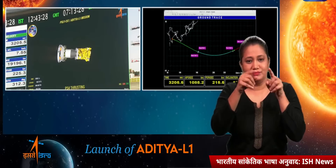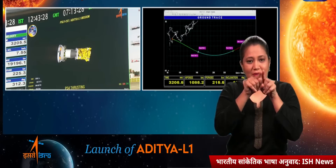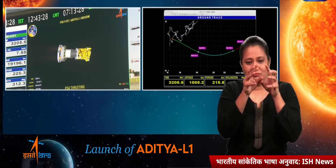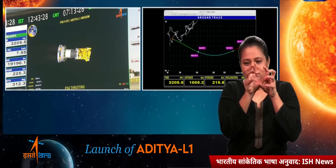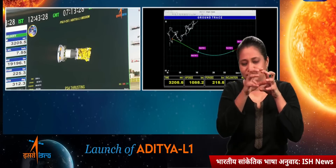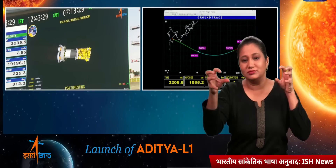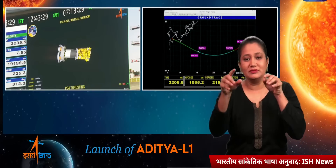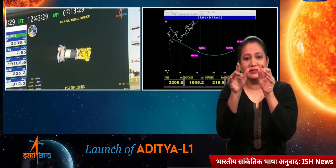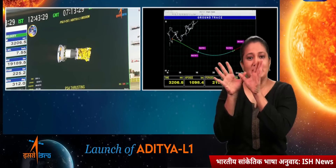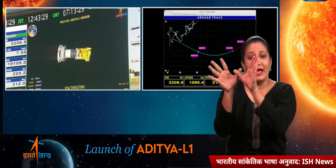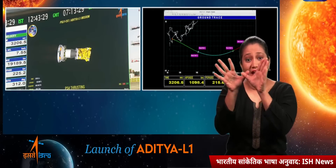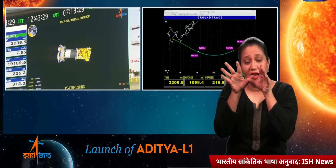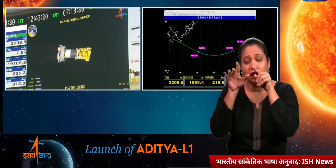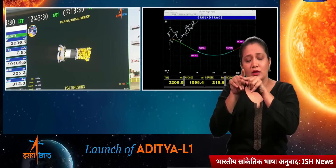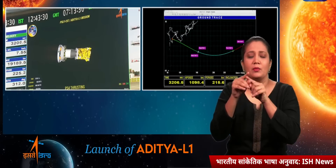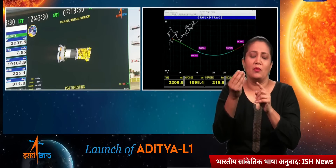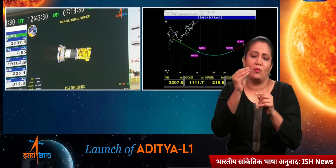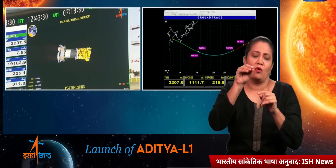लिए।